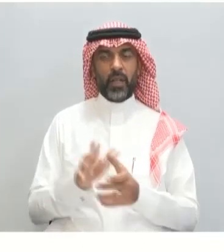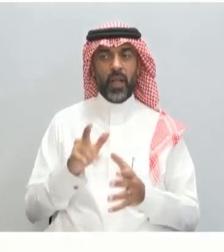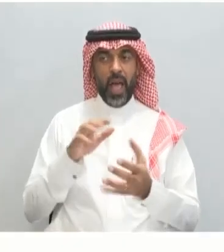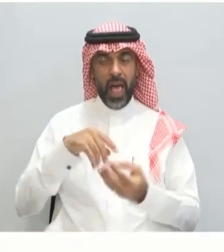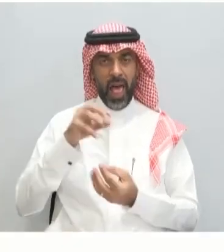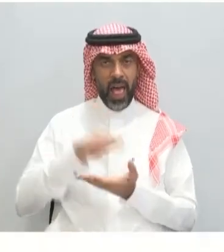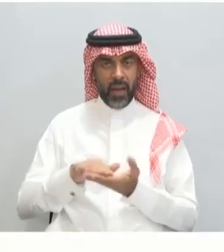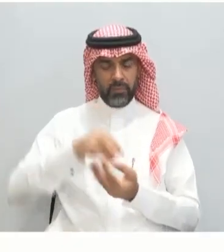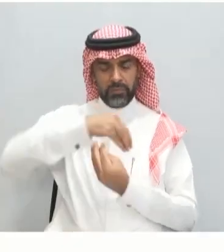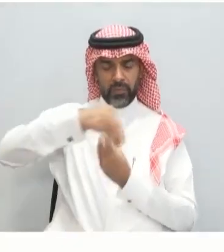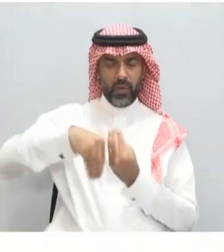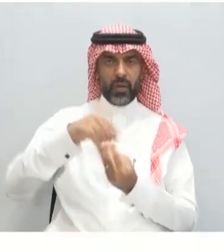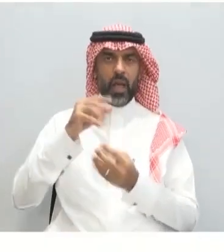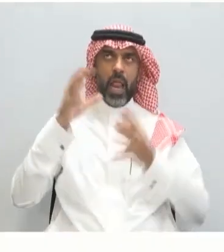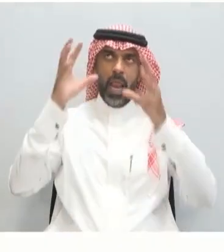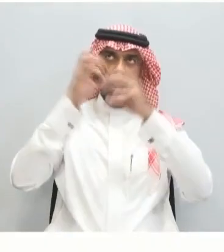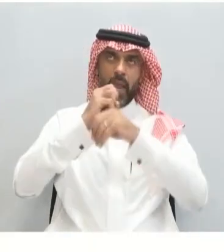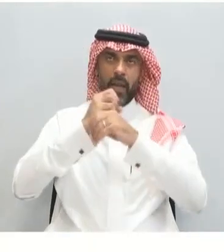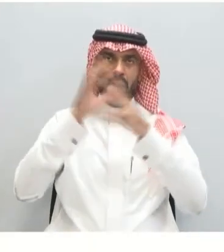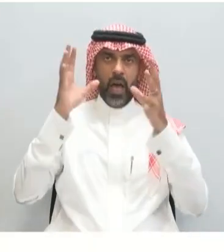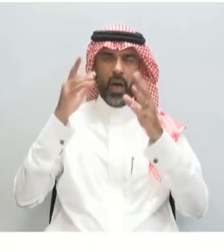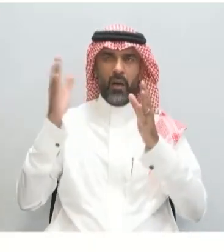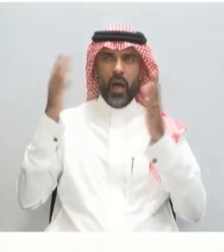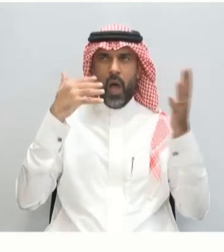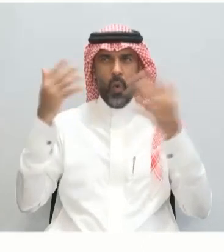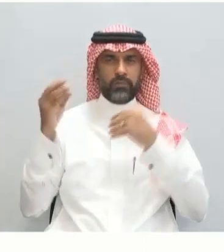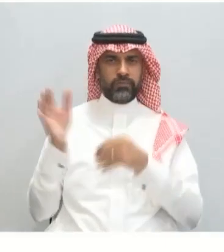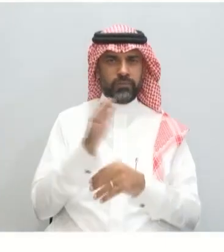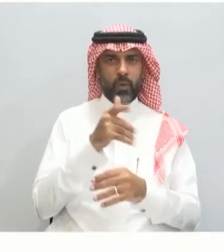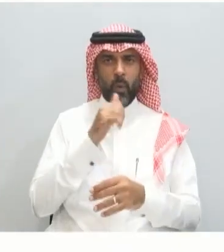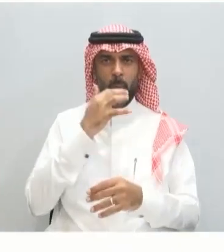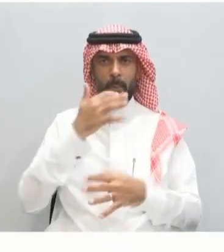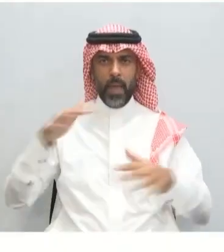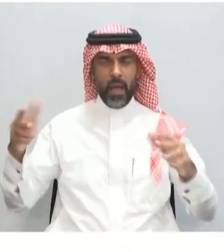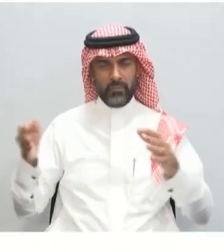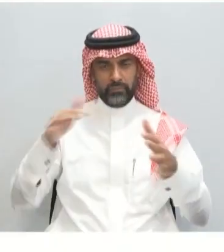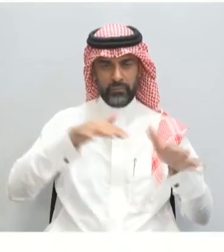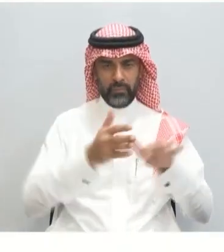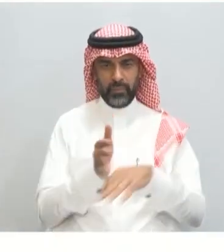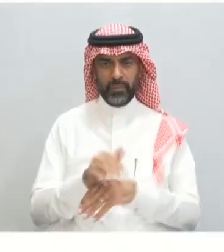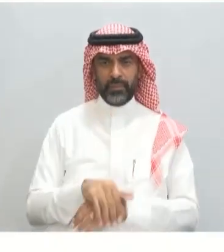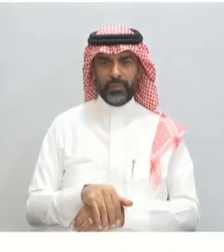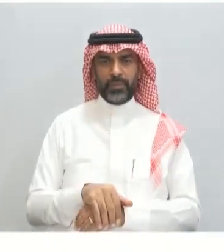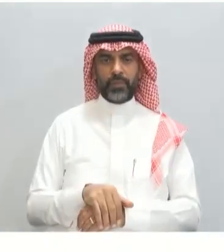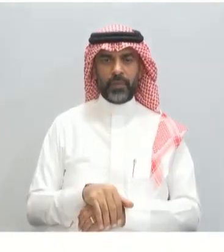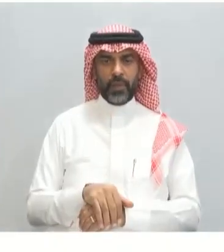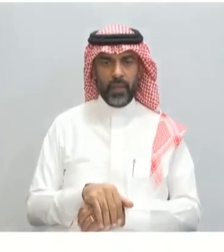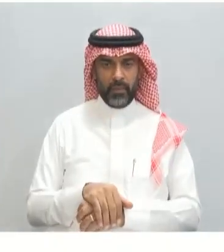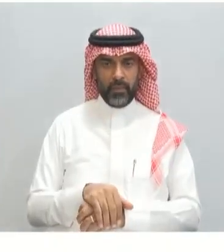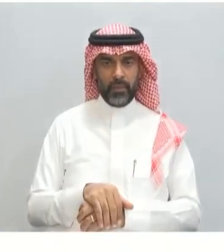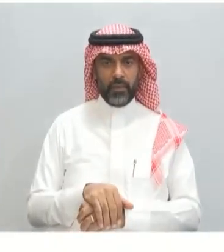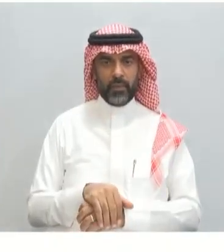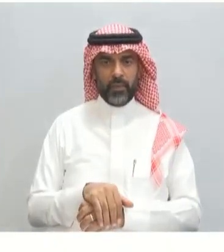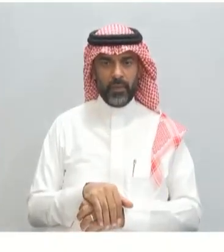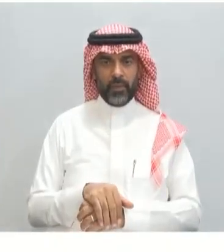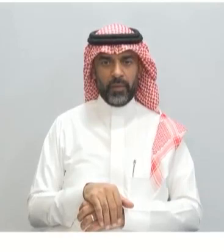تعقب الليل والنهار انحراف الرياح والتيارات المائيه ايضا ابنائي وبنات الطلاب انحراف الاجسام